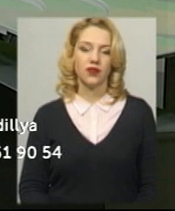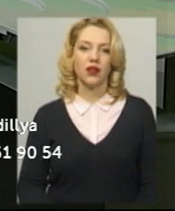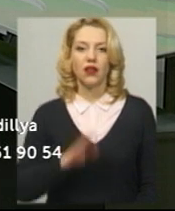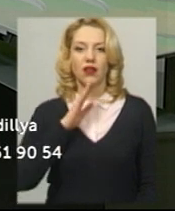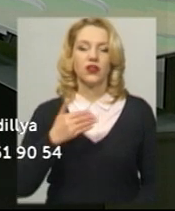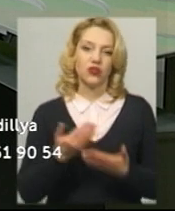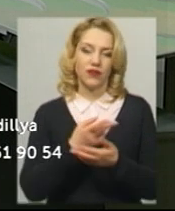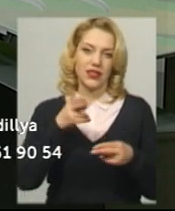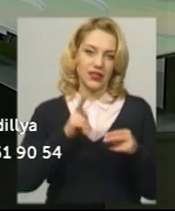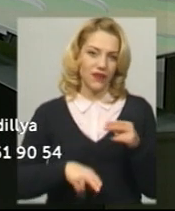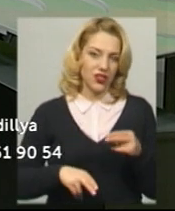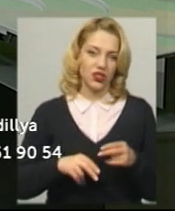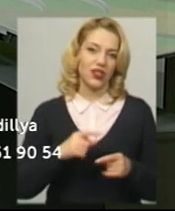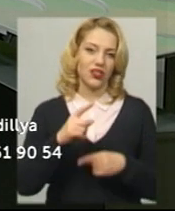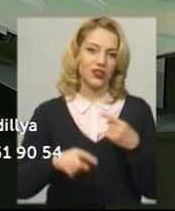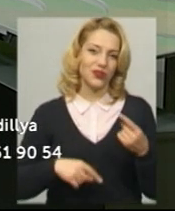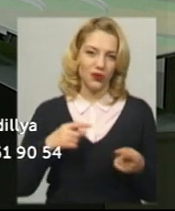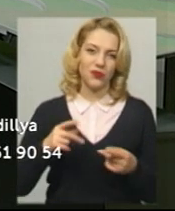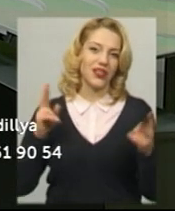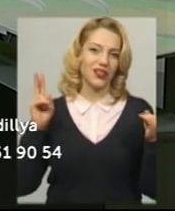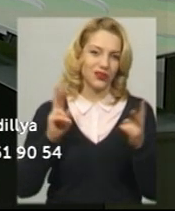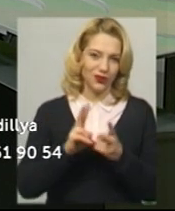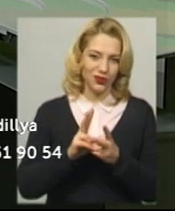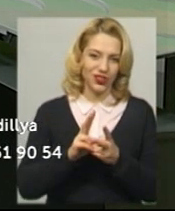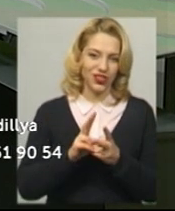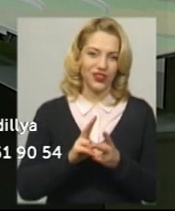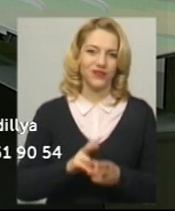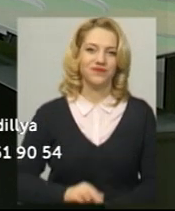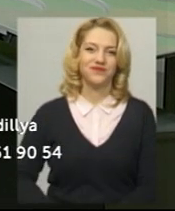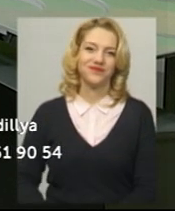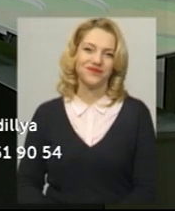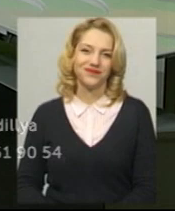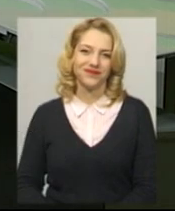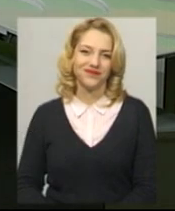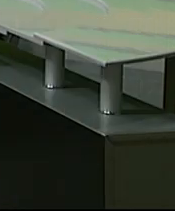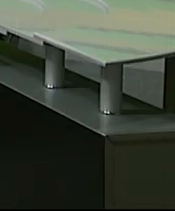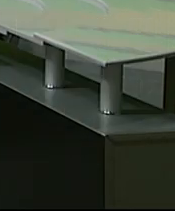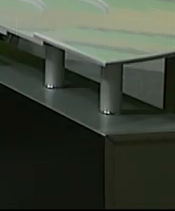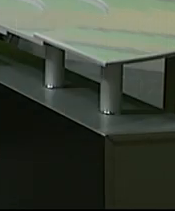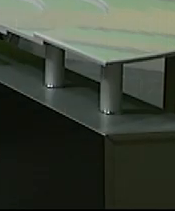Наш випуск завершено. Зустрінемося в ефірі Суспільного мовника «Я Поділля» о 20:30.